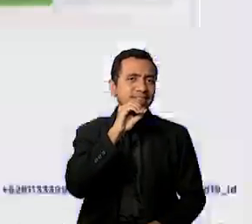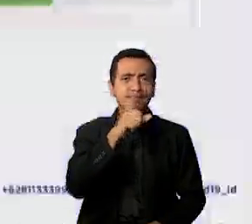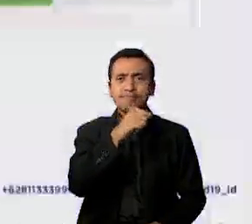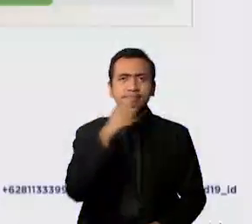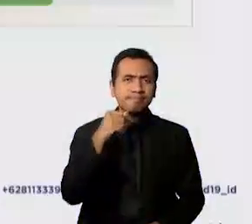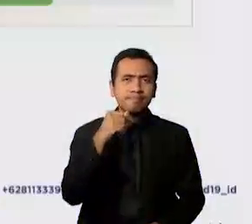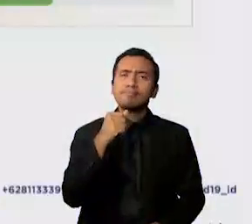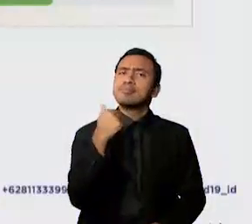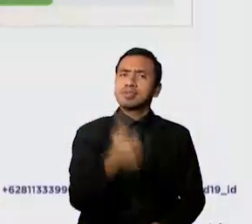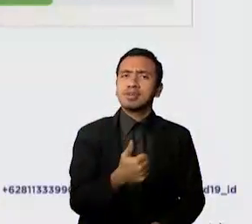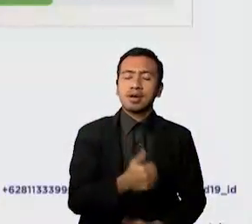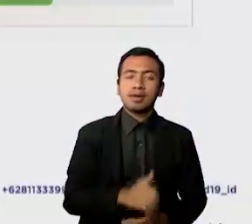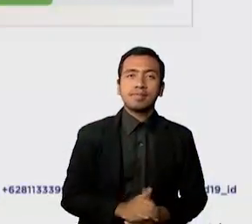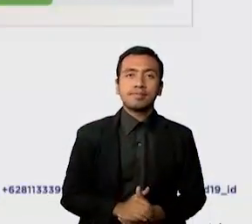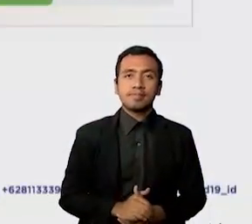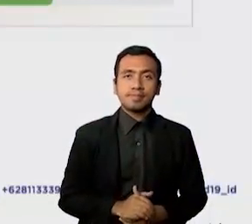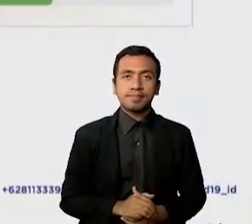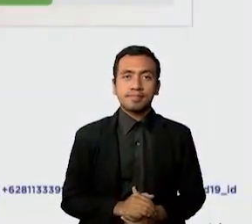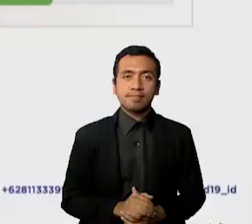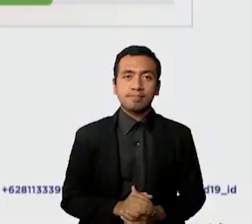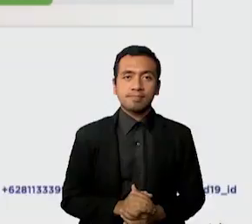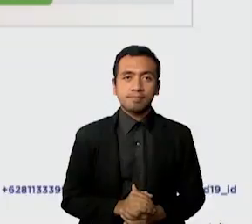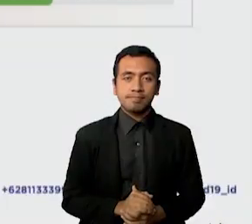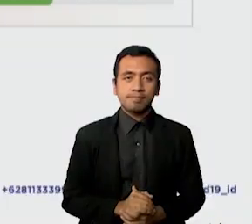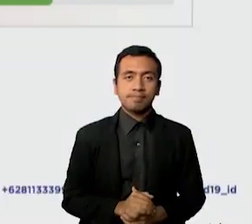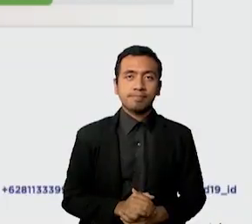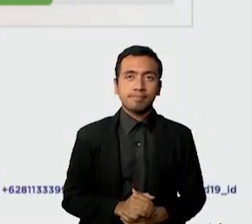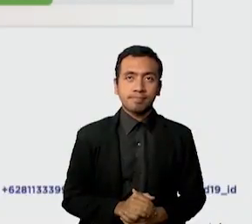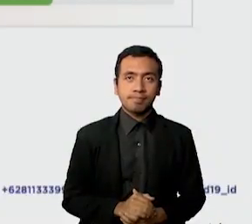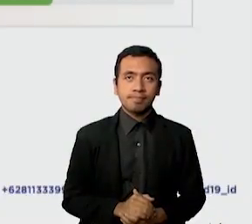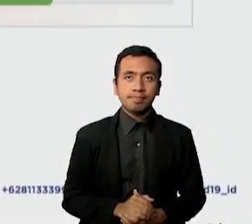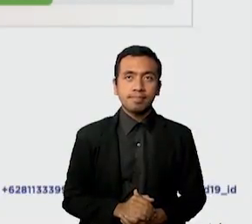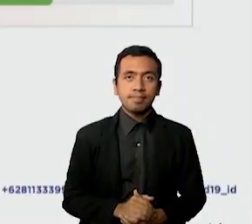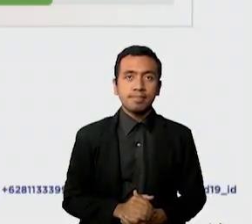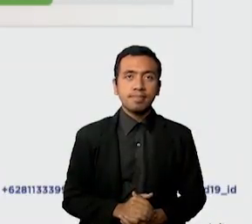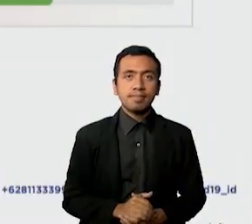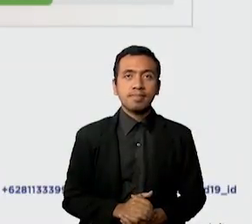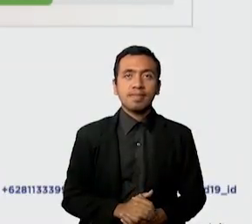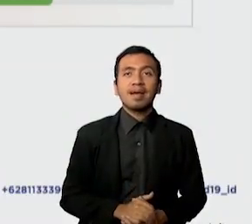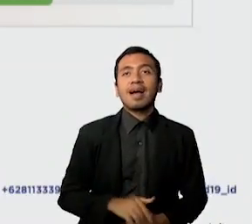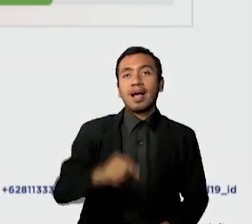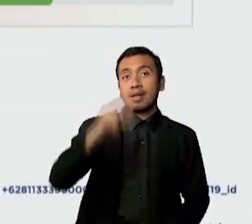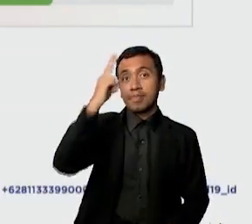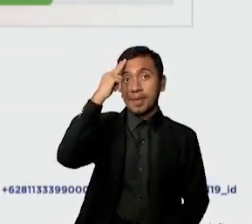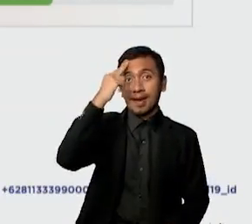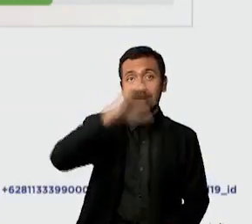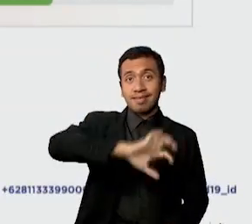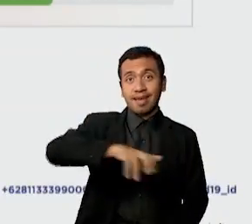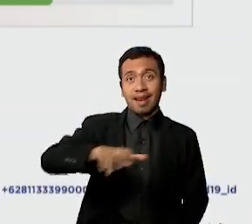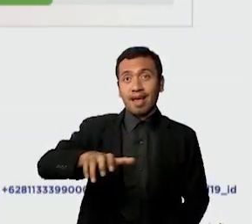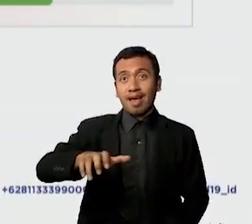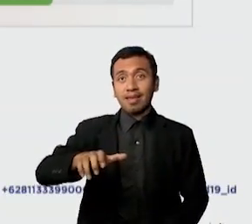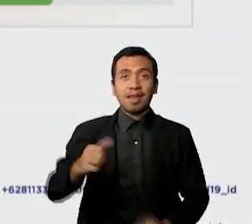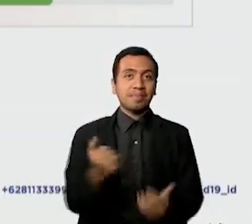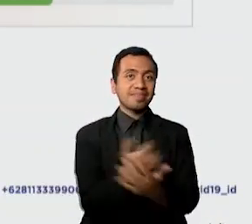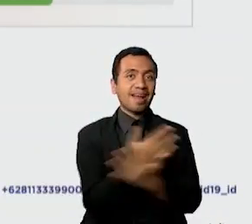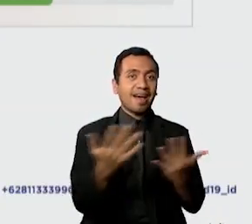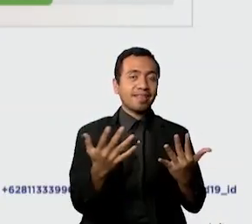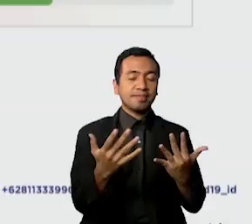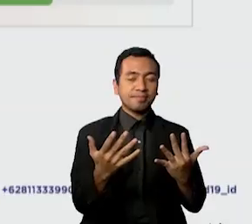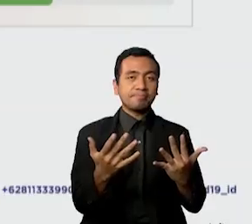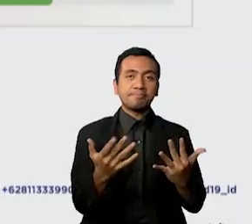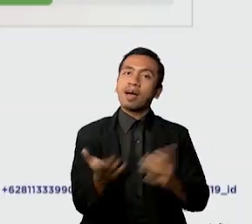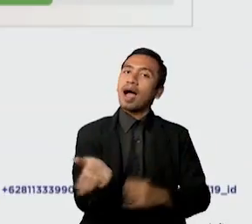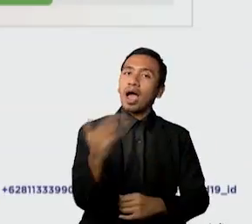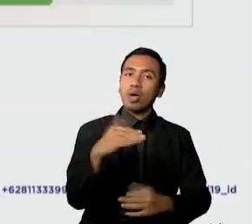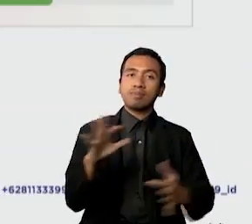dan seterusnya. Untuk itu, untuk seluruh pimpinan di daerah dan masyarakat secara keseluruhan, mari